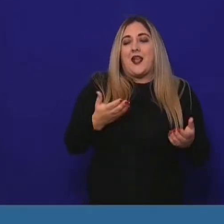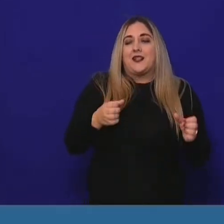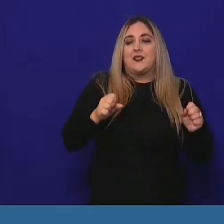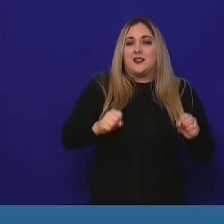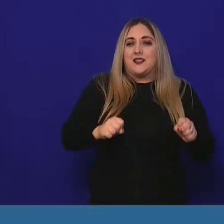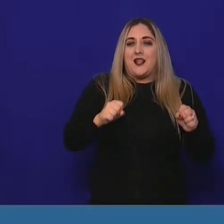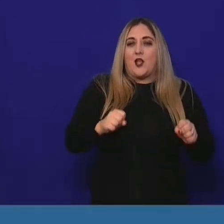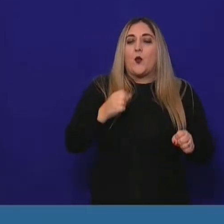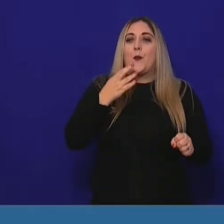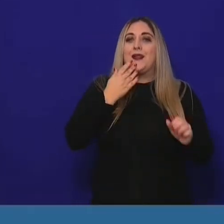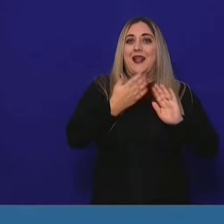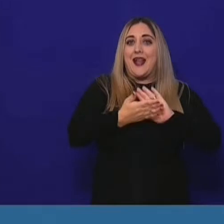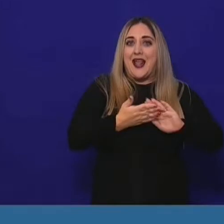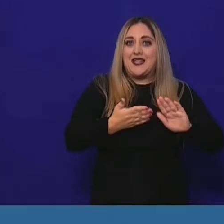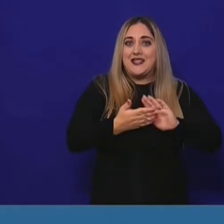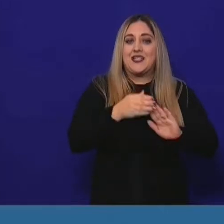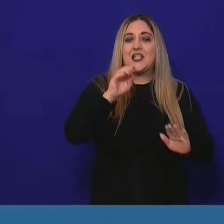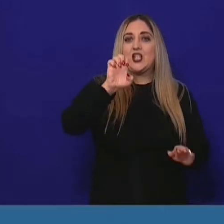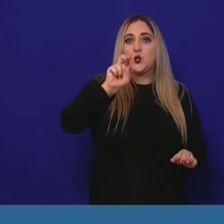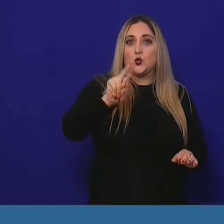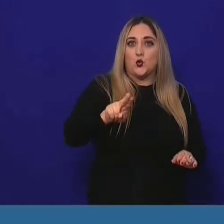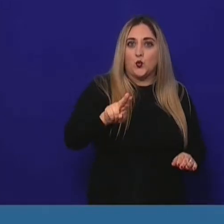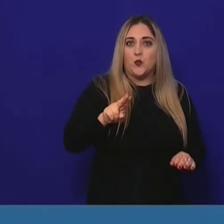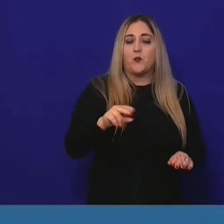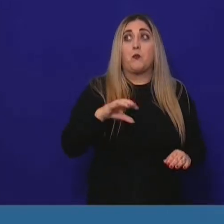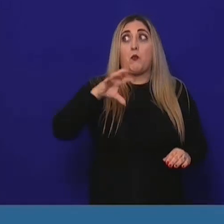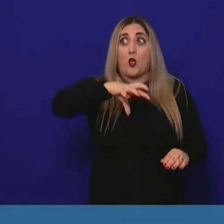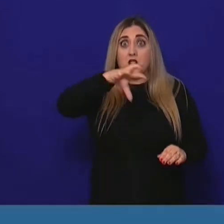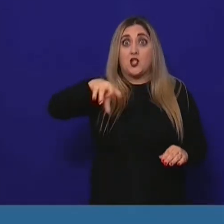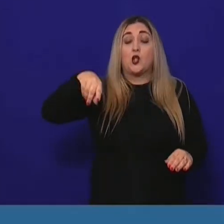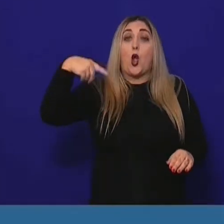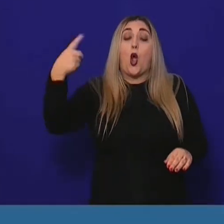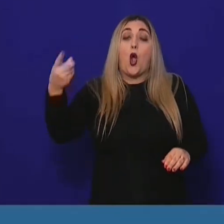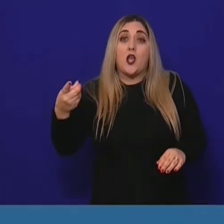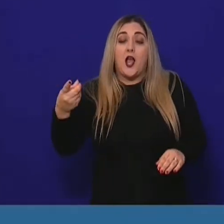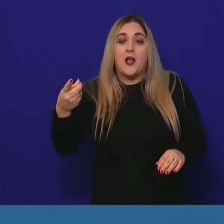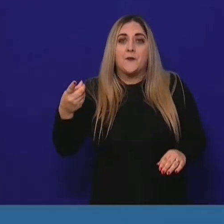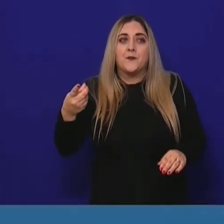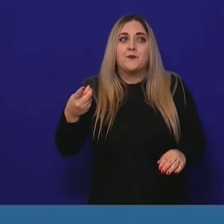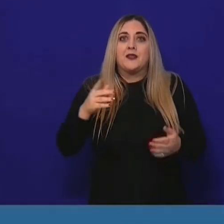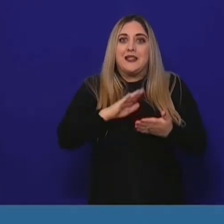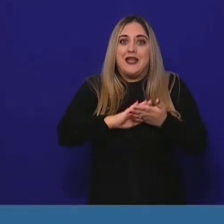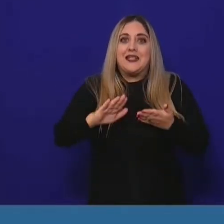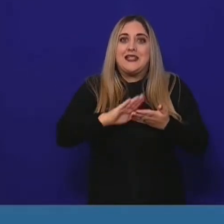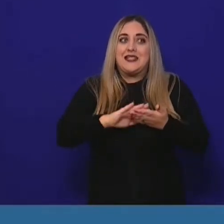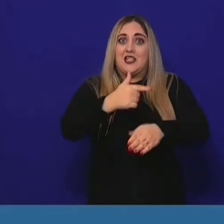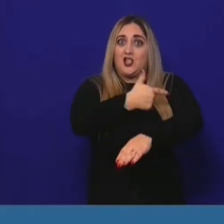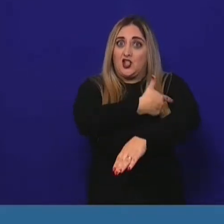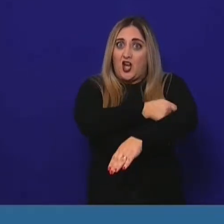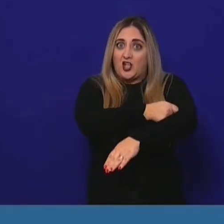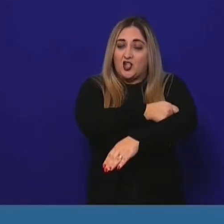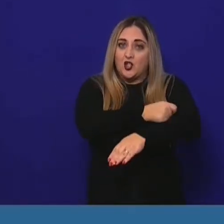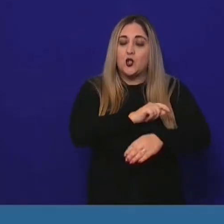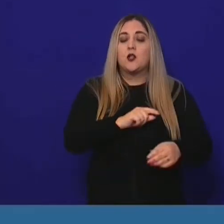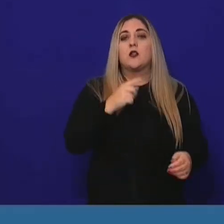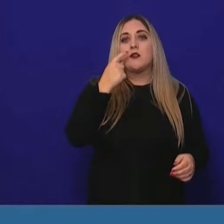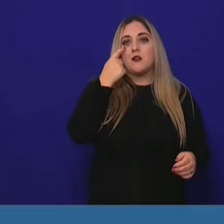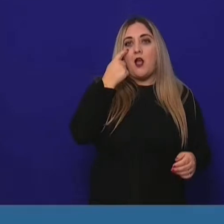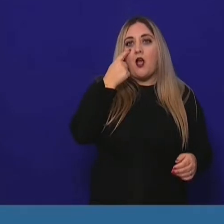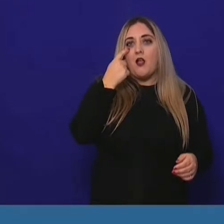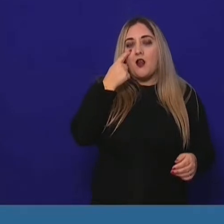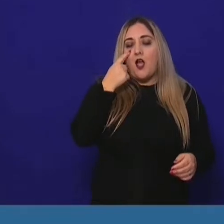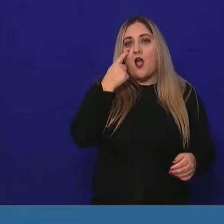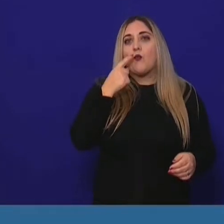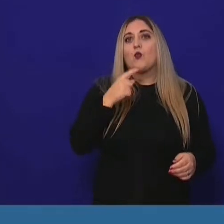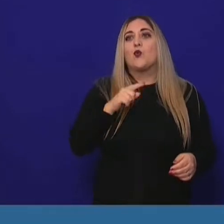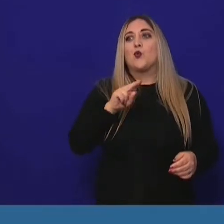nistennu li la darba kemm fl-Unjoni Ewropea kif ukoll imbagħad barra l-Unjoni Ewropea ikun hemm iktar nies li jitlaqmu hemmhekk tibda tara bil-mod